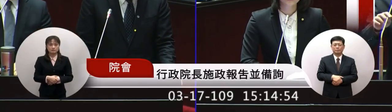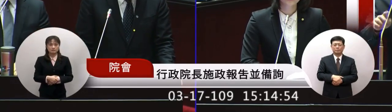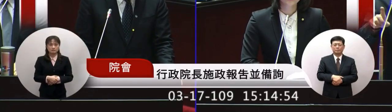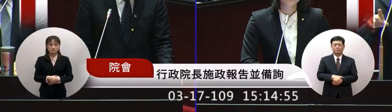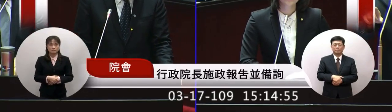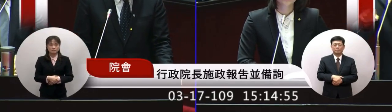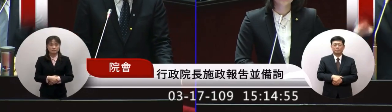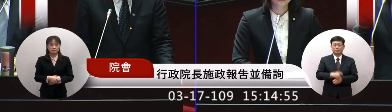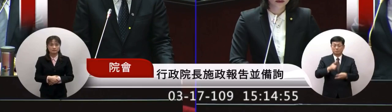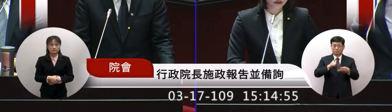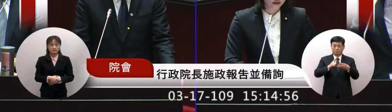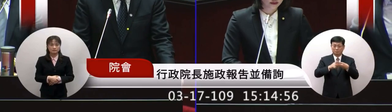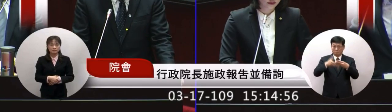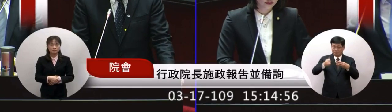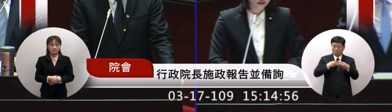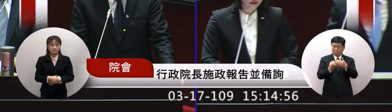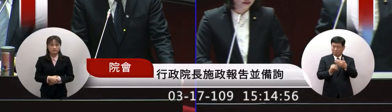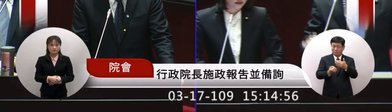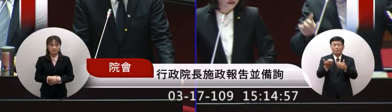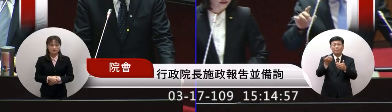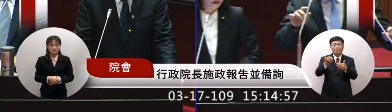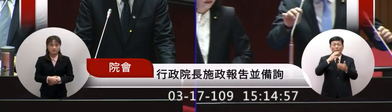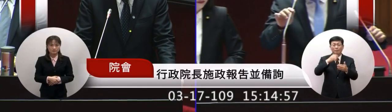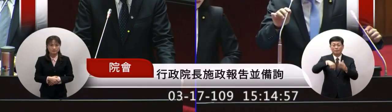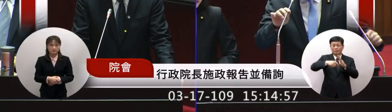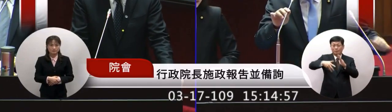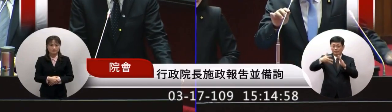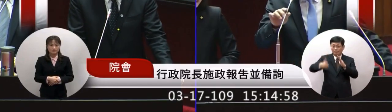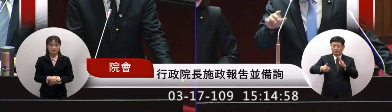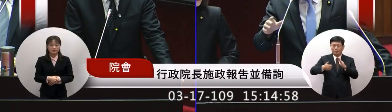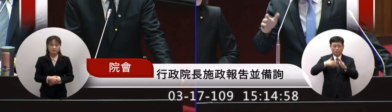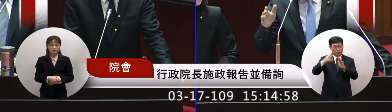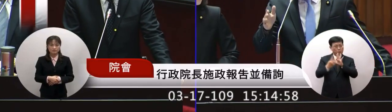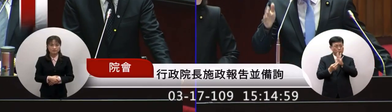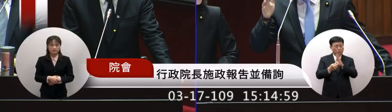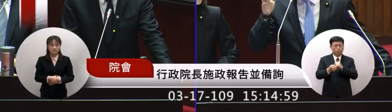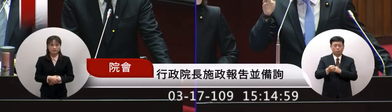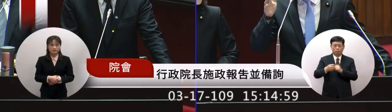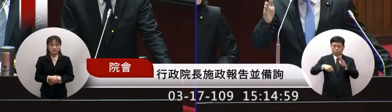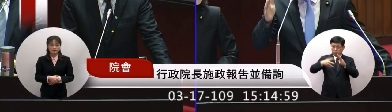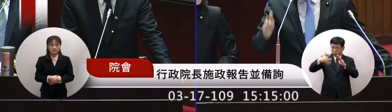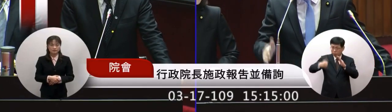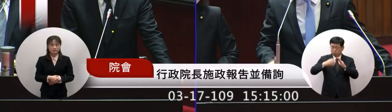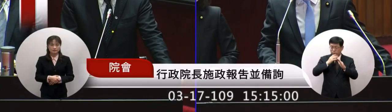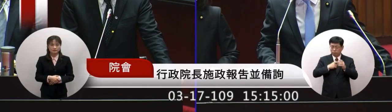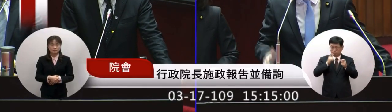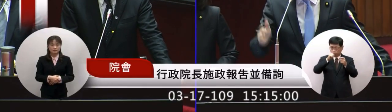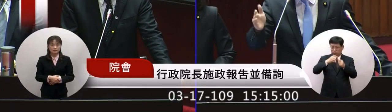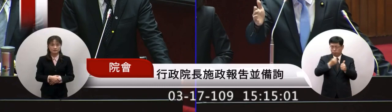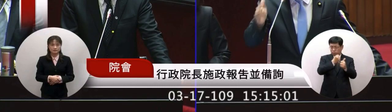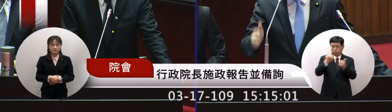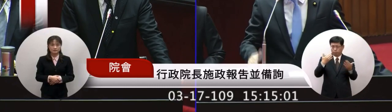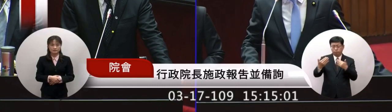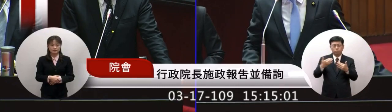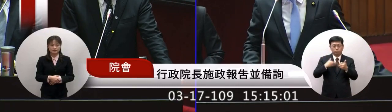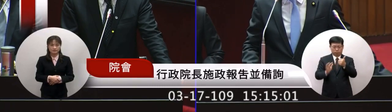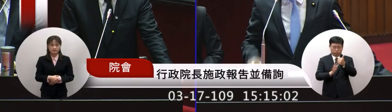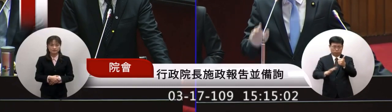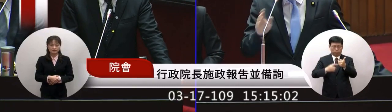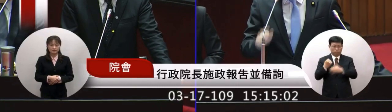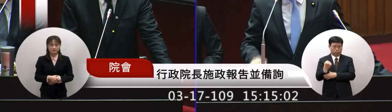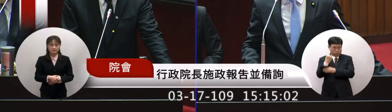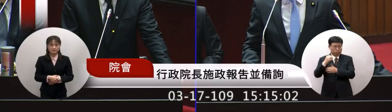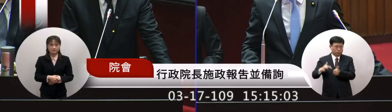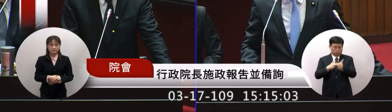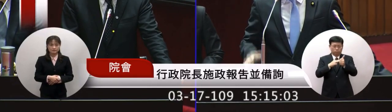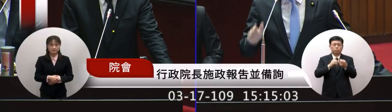诸位留步一下啊，刚才院长啊有这个强调，院长要把方向掌握住啊，让各部去全力冲刺，这